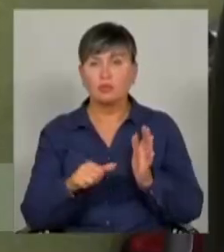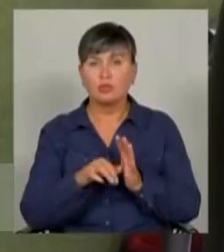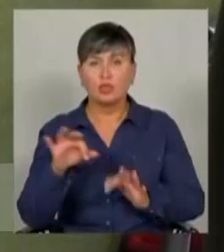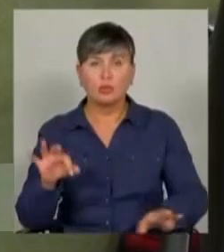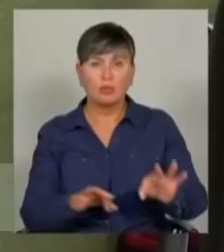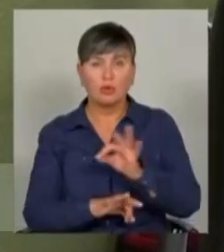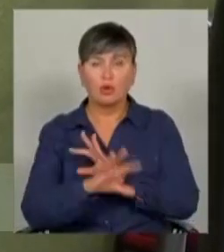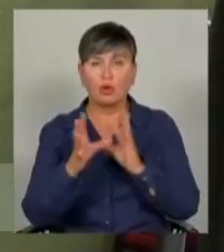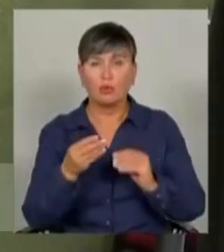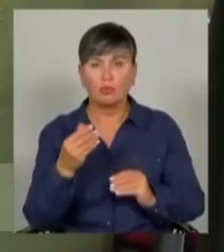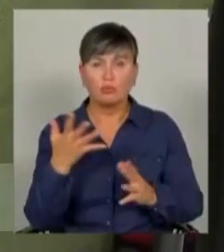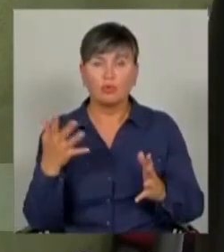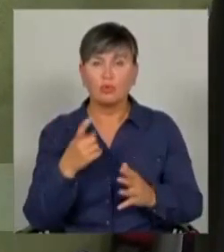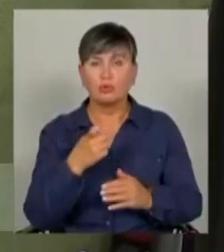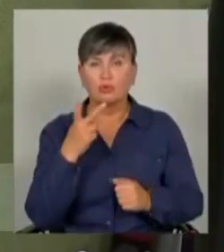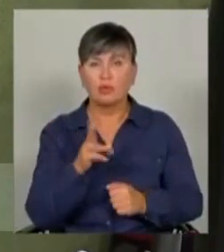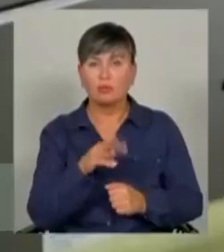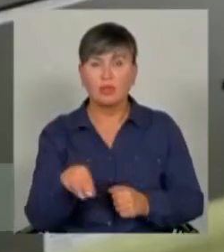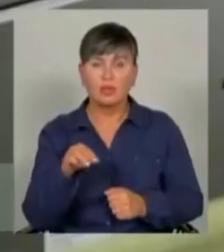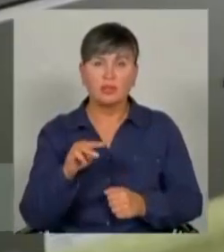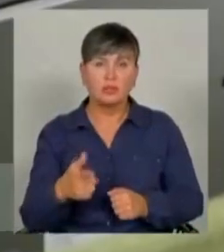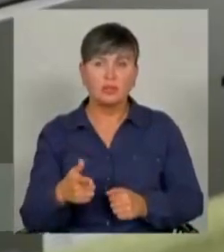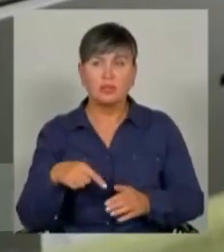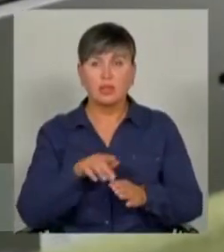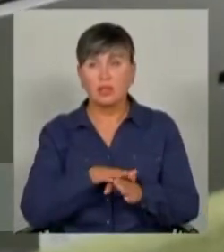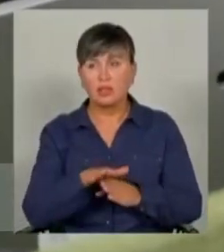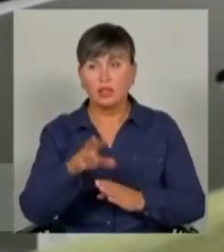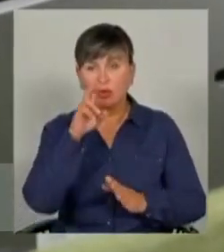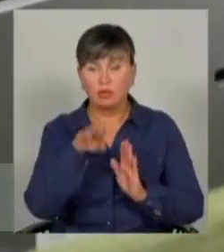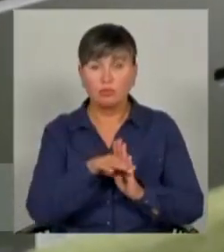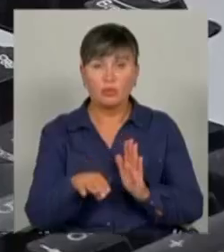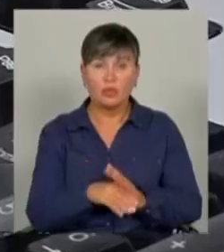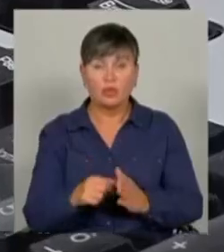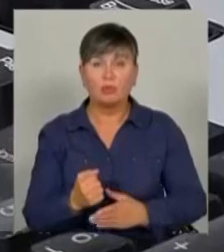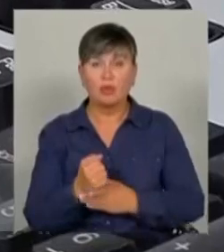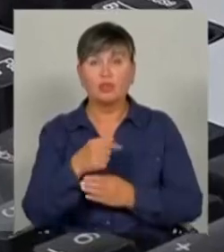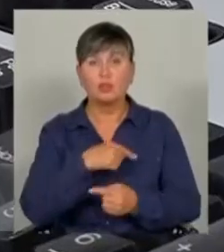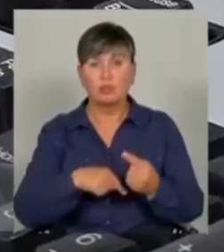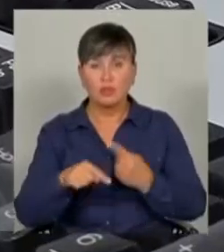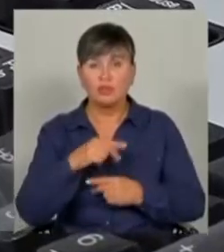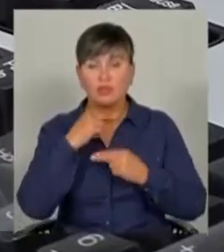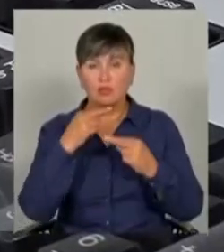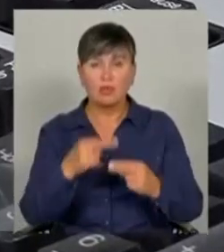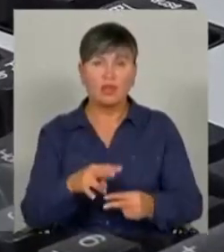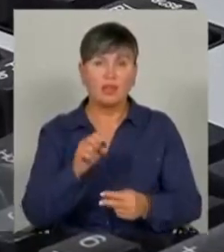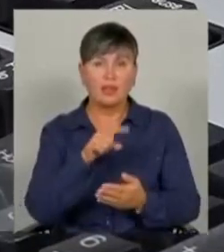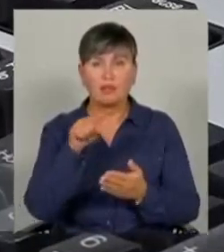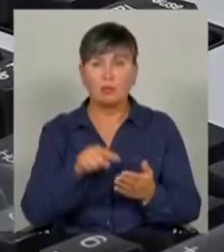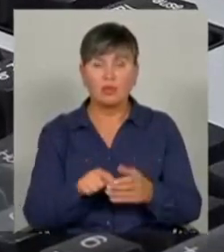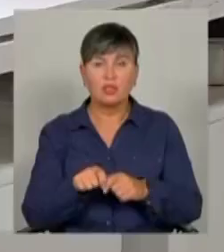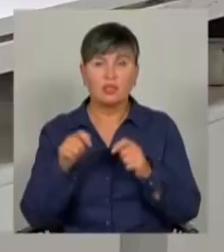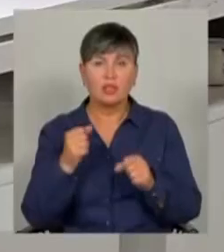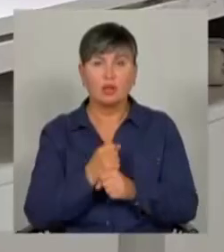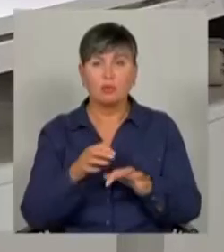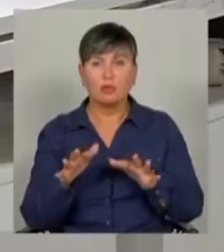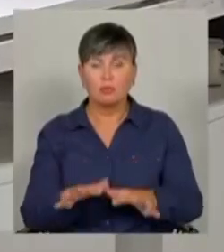проектов на общую сумму более 102 миллиардов тенге. В ходе реализации госпрограммы и поддержки бизнеса акцентируется внимание на вопросах создания